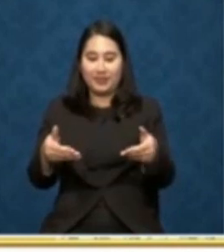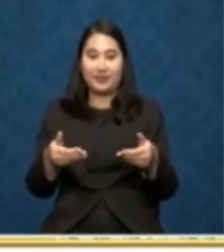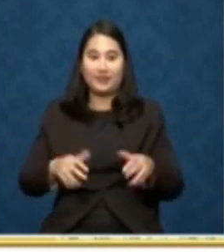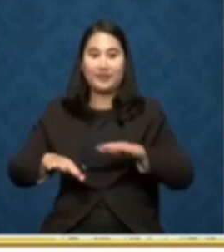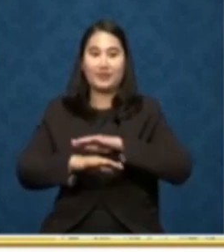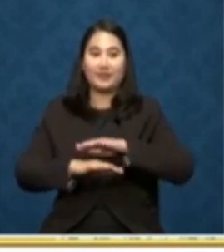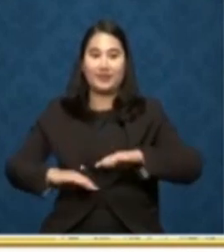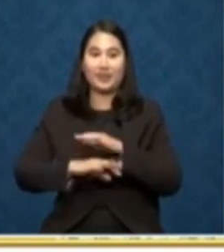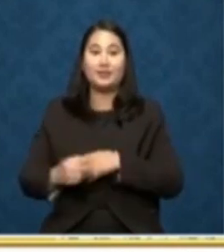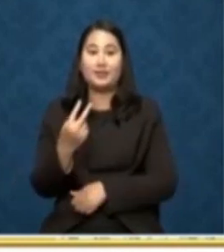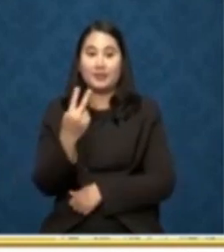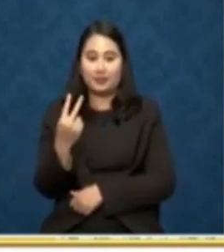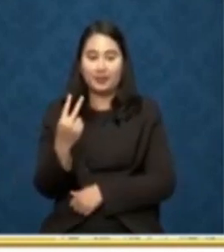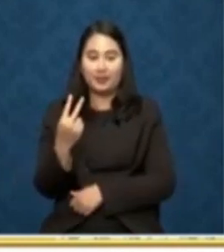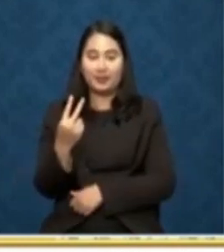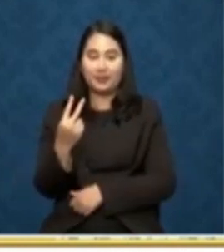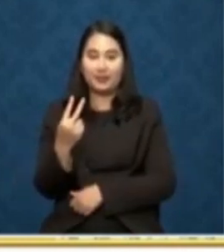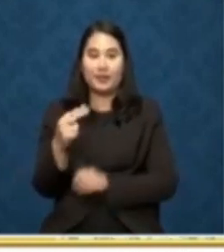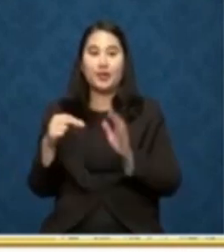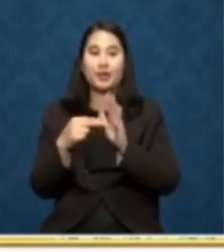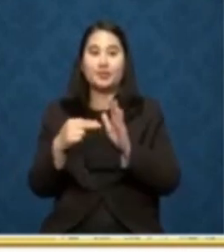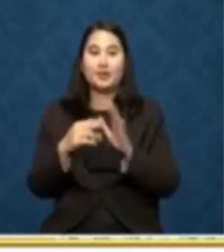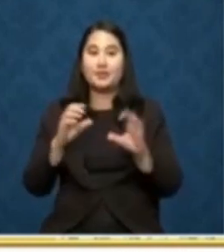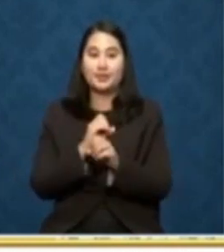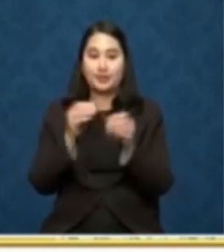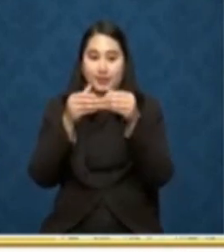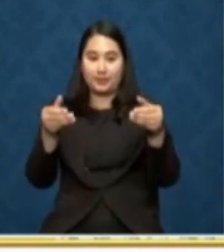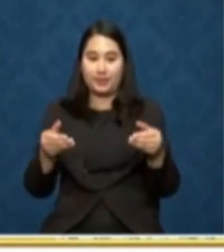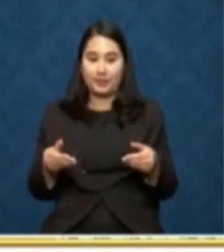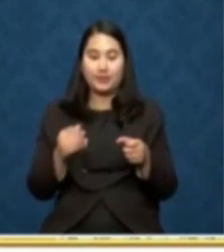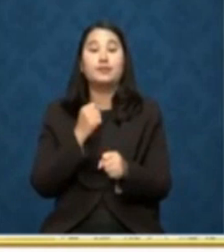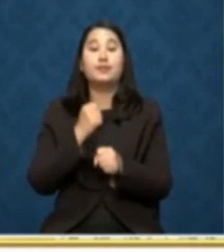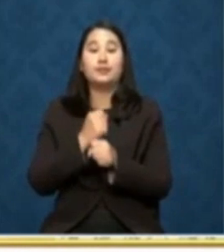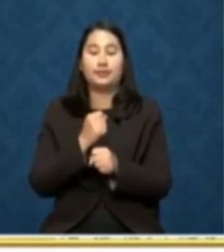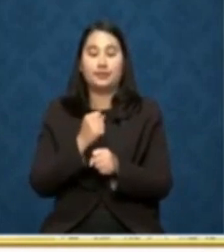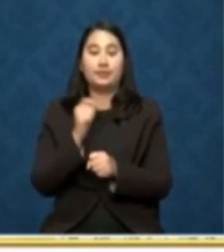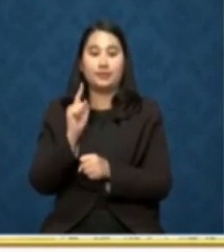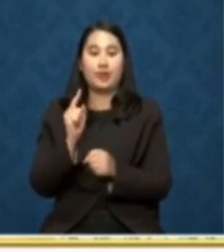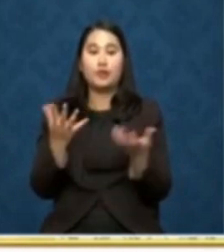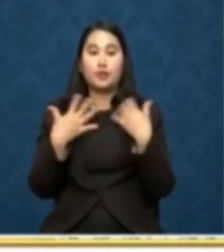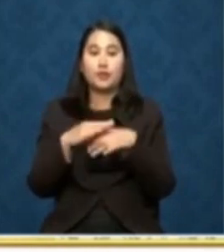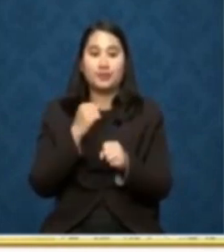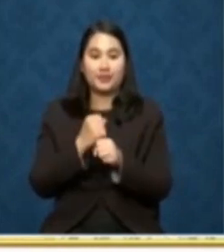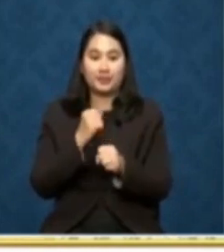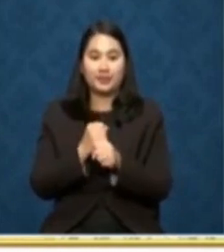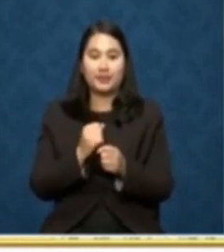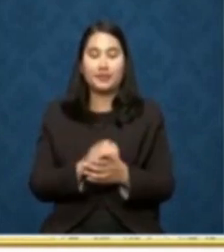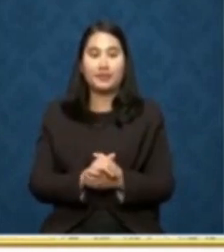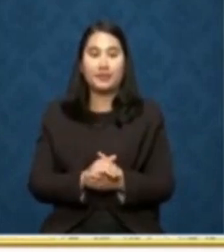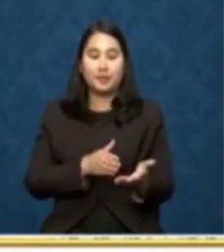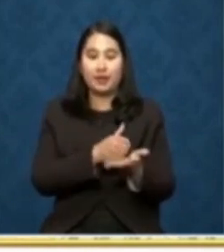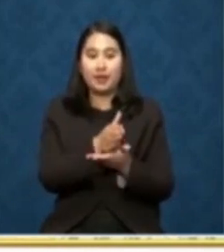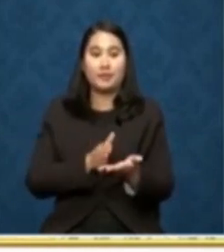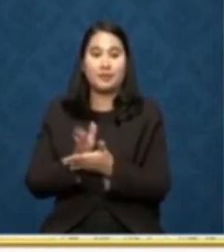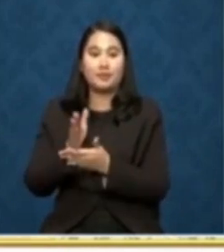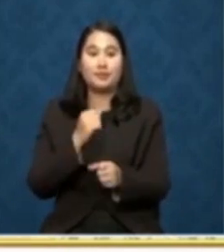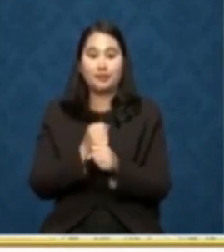อ Pitts Wheatth, ชุดนี้เป็นผลลัพทีนี่ปด företารดำเนนงานร่วมกัน่ะครัข